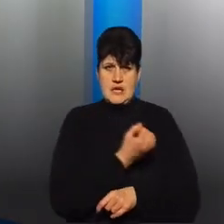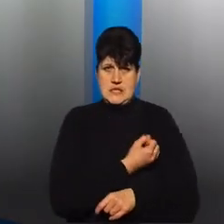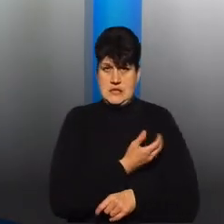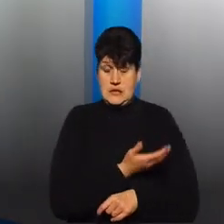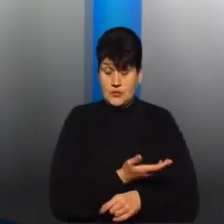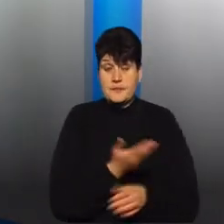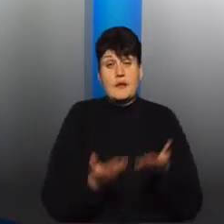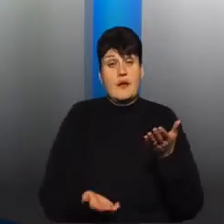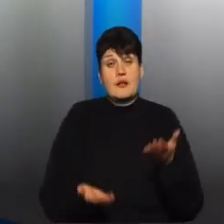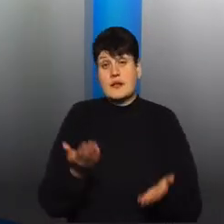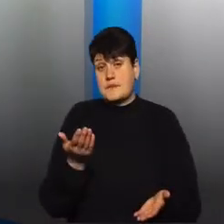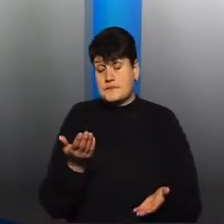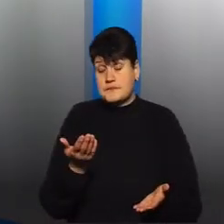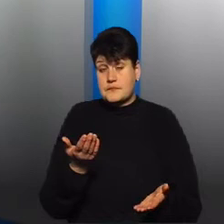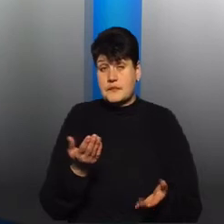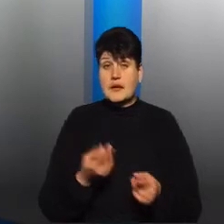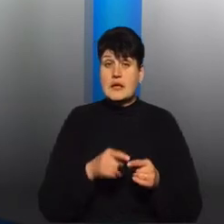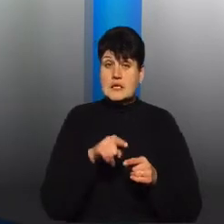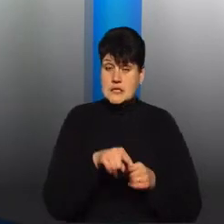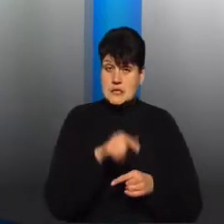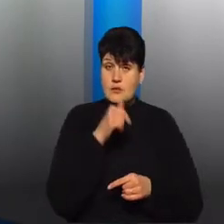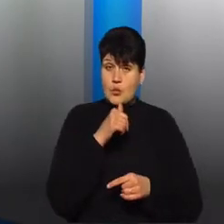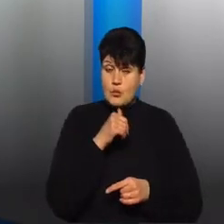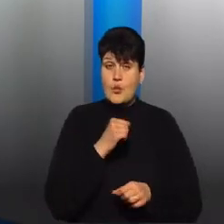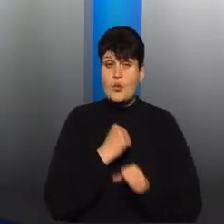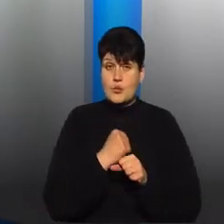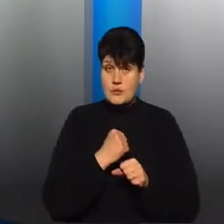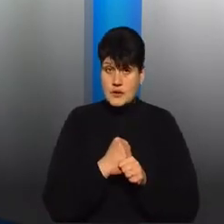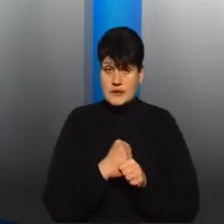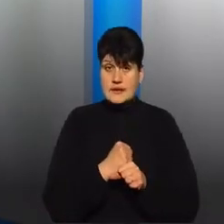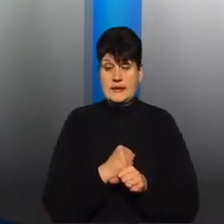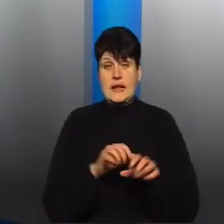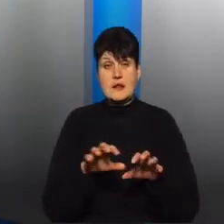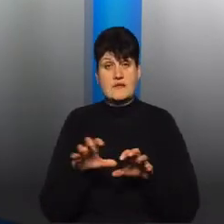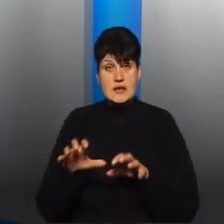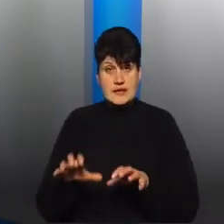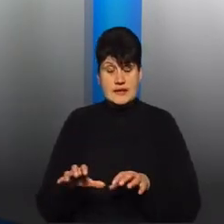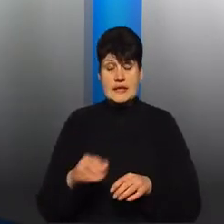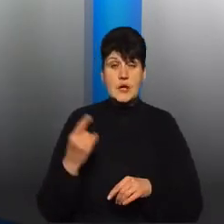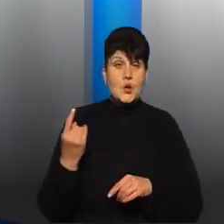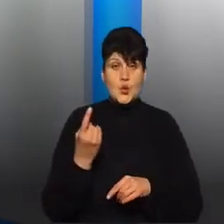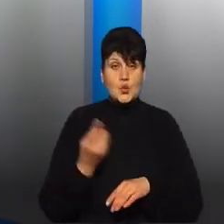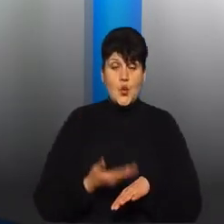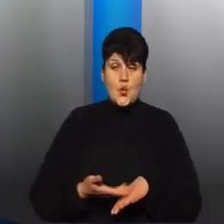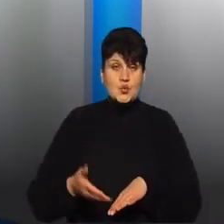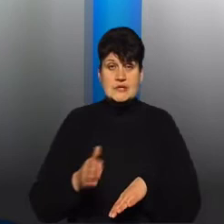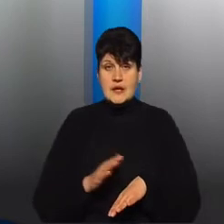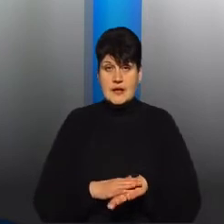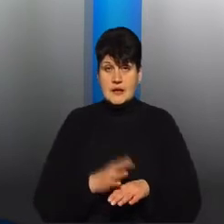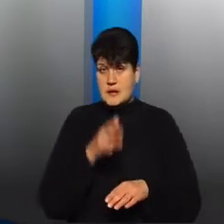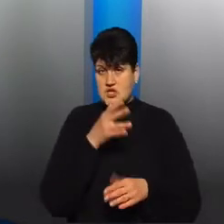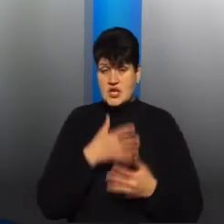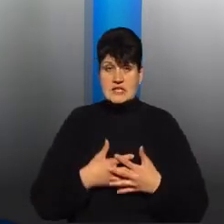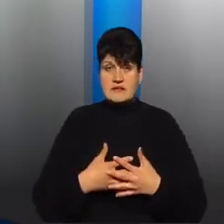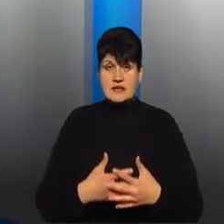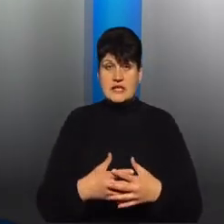дані випробування робились на тваринах, і жодного ускладнення під час вагітності тварин не було взагалі.